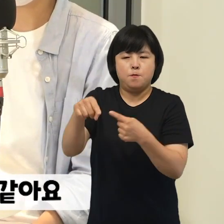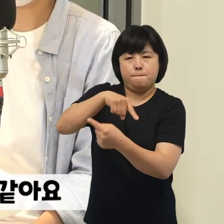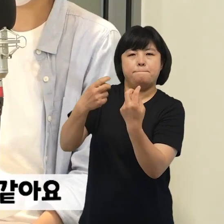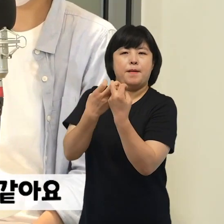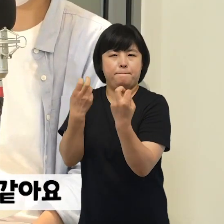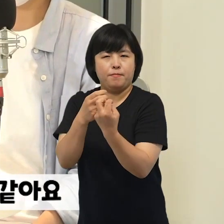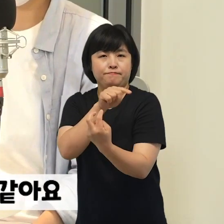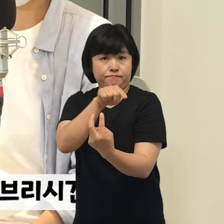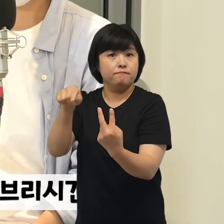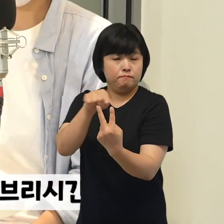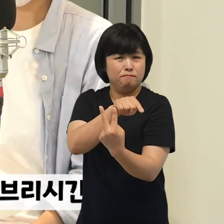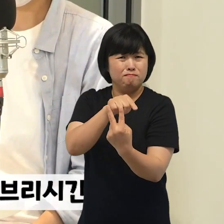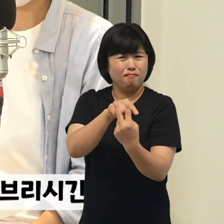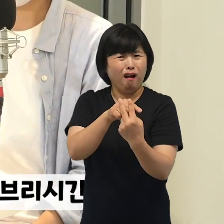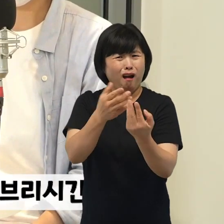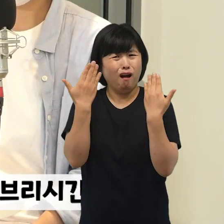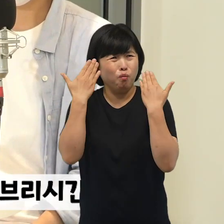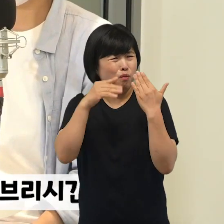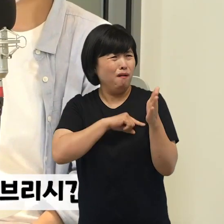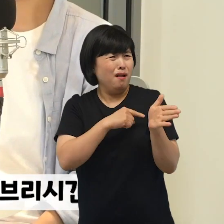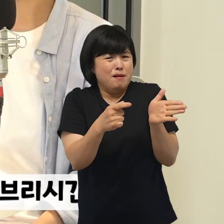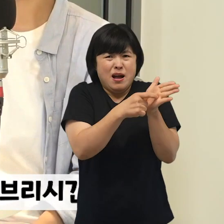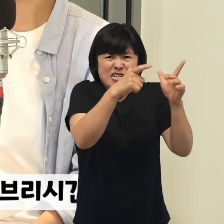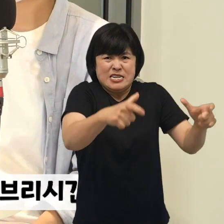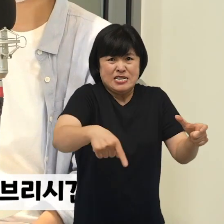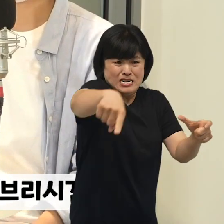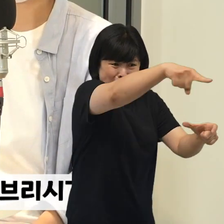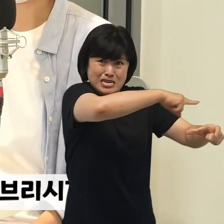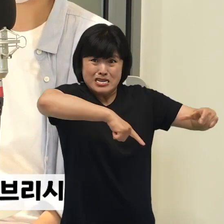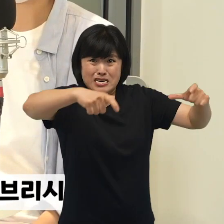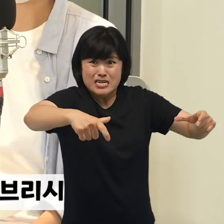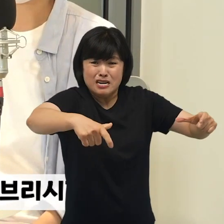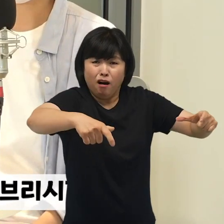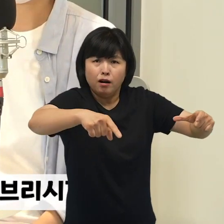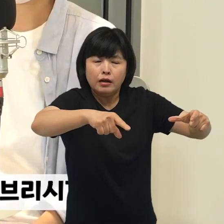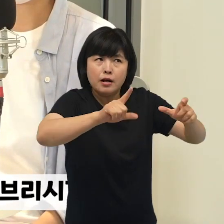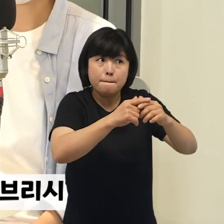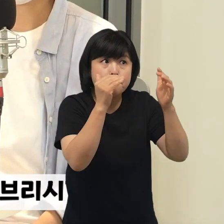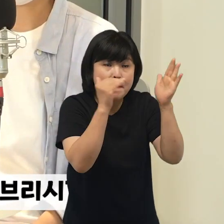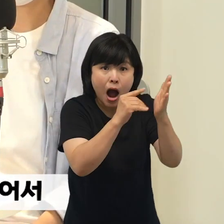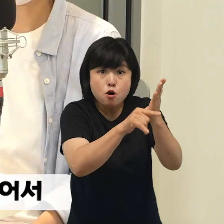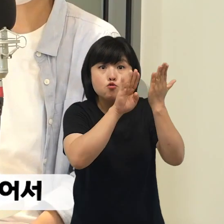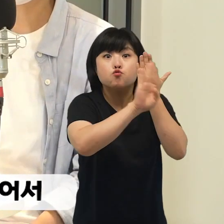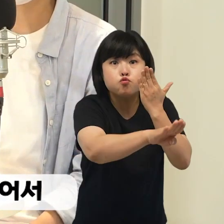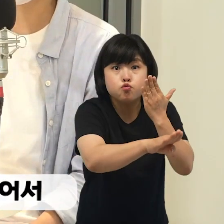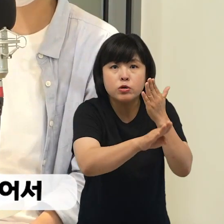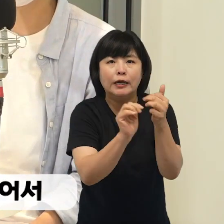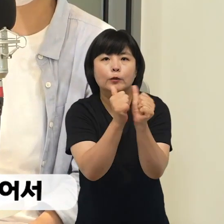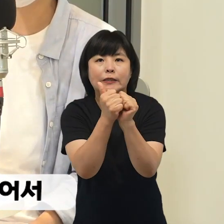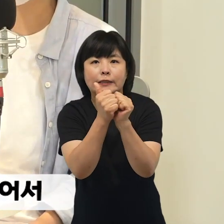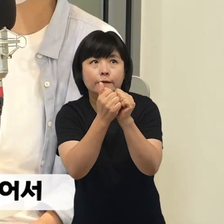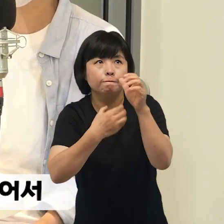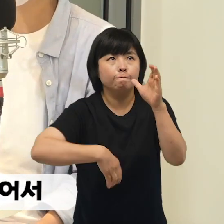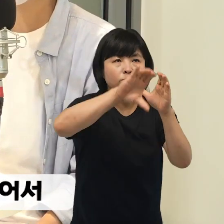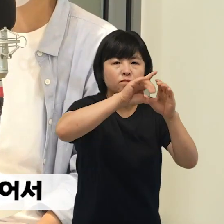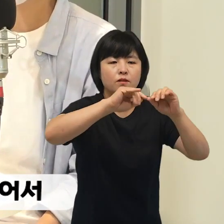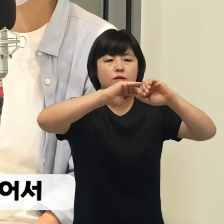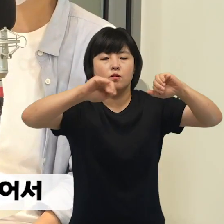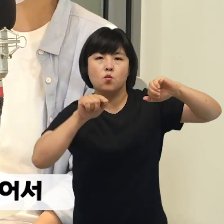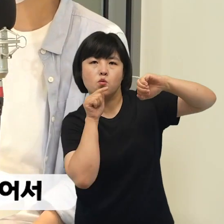있을 것 같아요. 이제 다들 그 학교 익명 커뮤니티 아시죠? 그 에브리 시간. 대학생 필수죠.